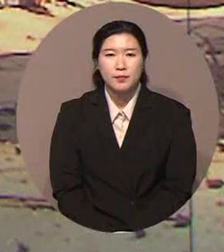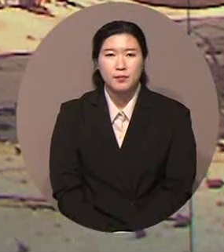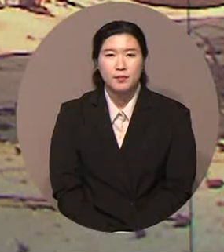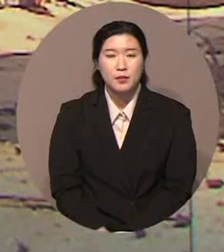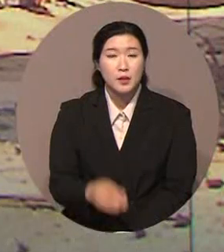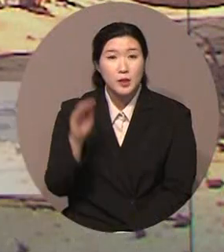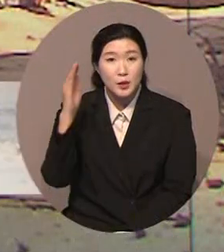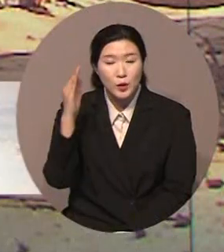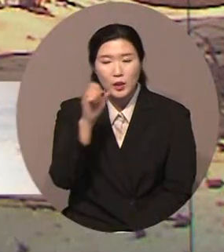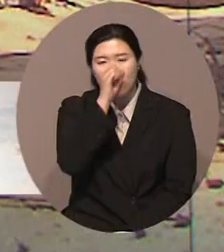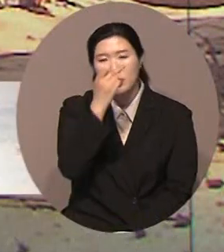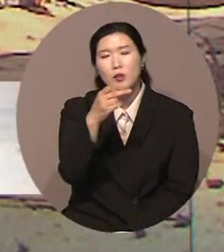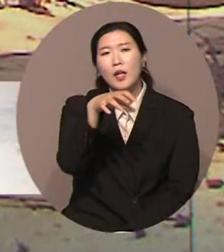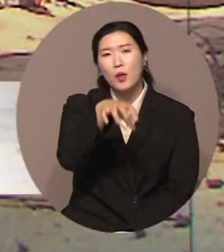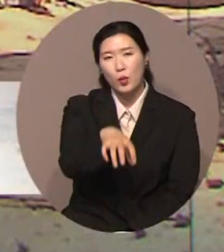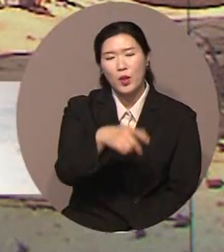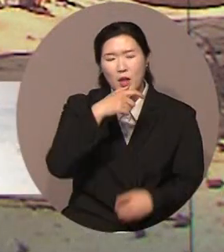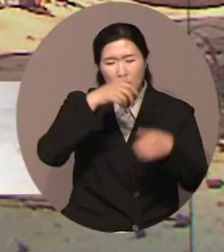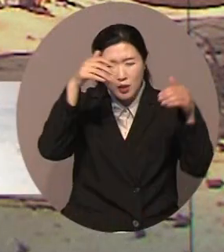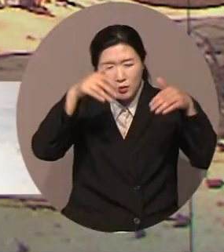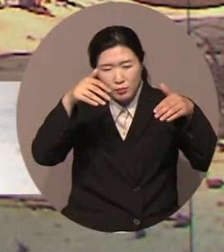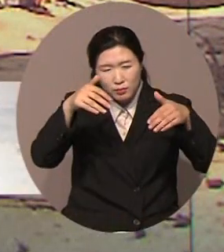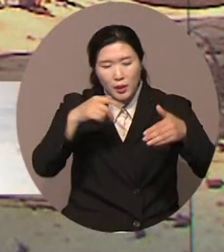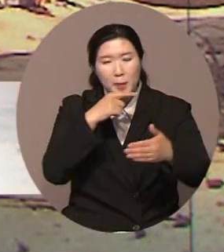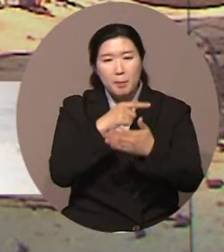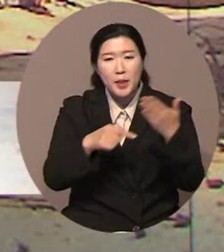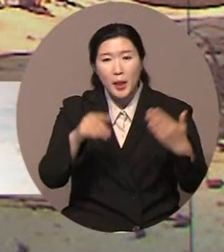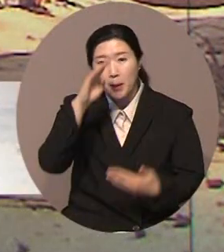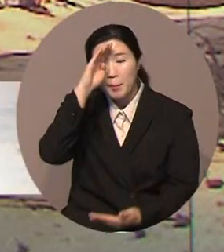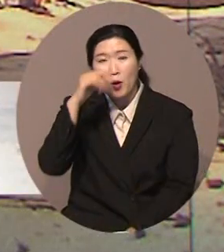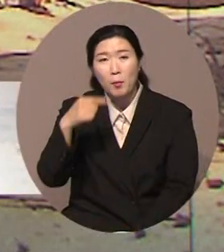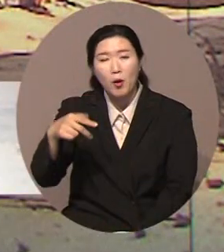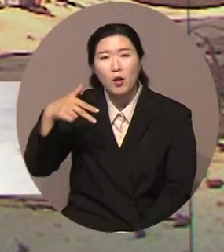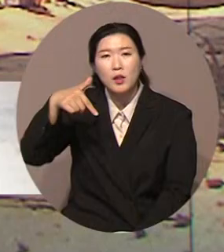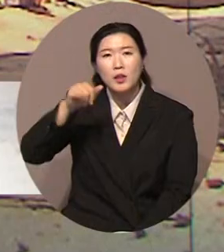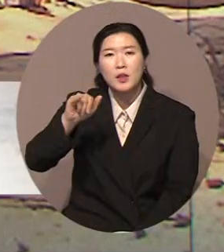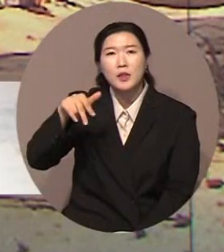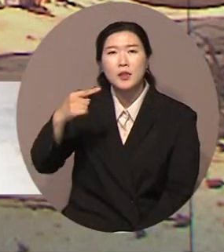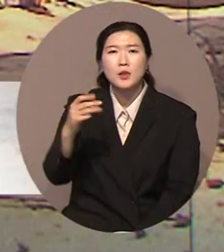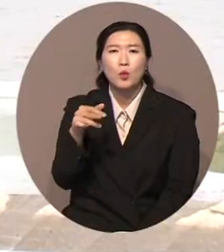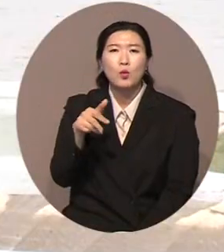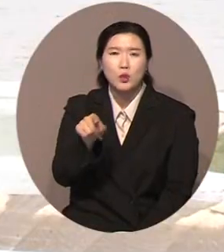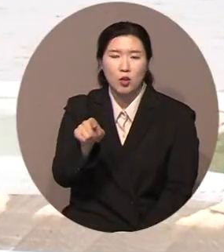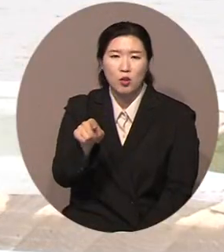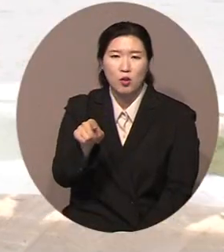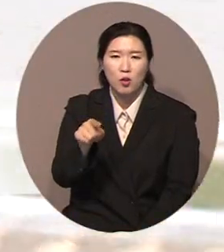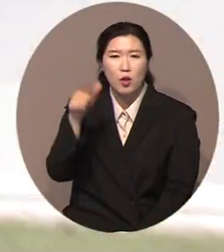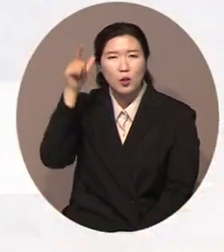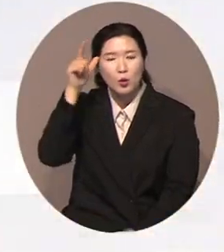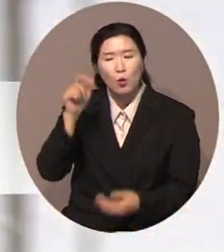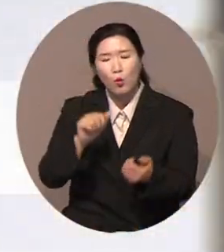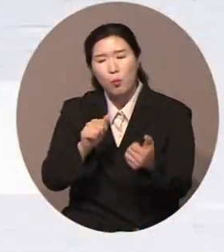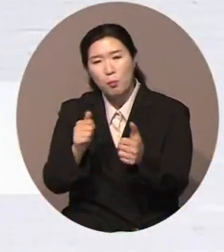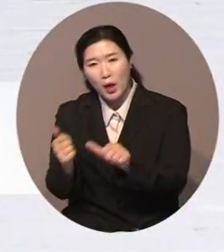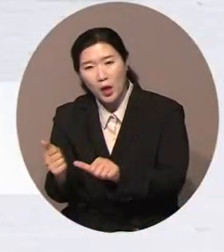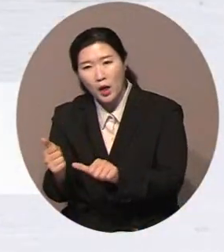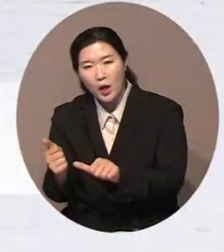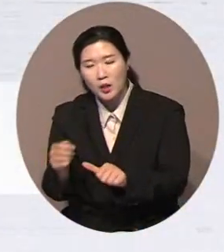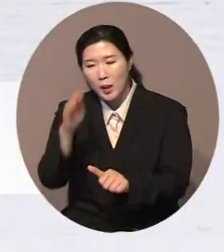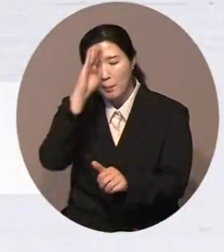최근 서산에서 장마로 인해 발생하는 가축 질병인 기종저로 인해 소가 폐사에